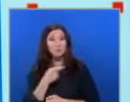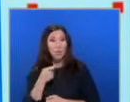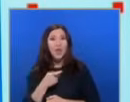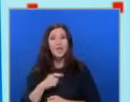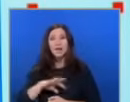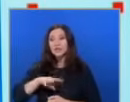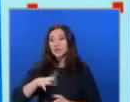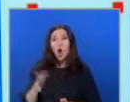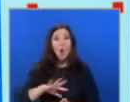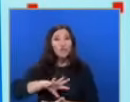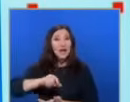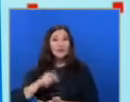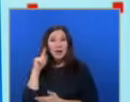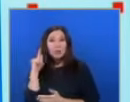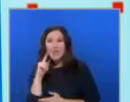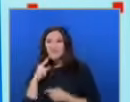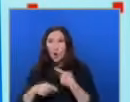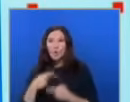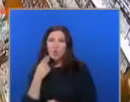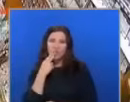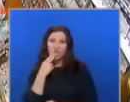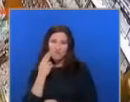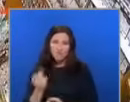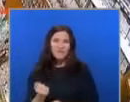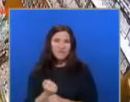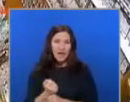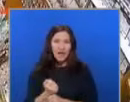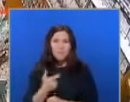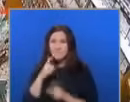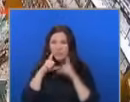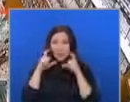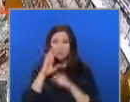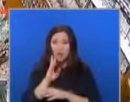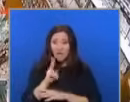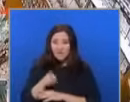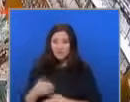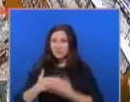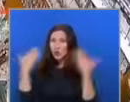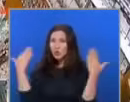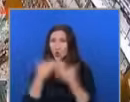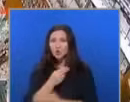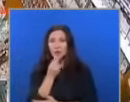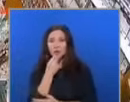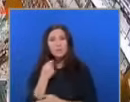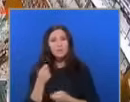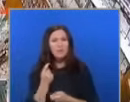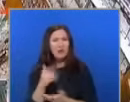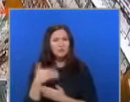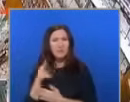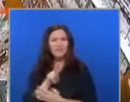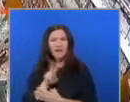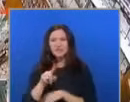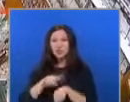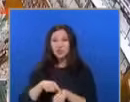Кръците са отмъкнали дневния оборот и тютюневи изделия. Маскираните мъже нахлули в денонощния хранителен магазин малко след